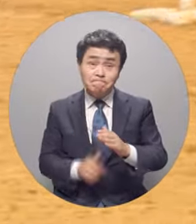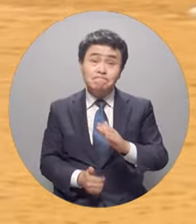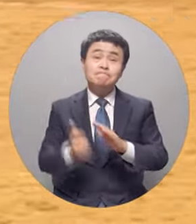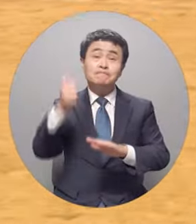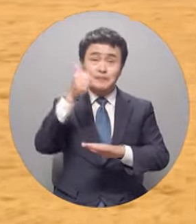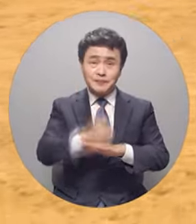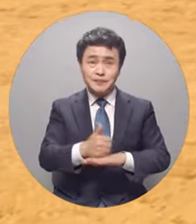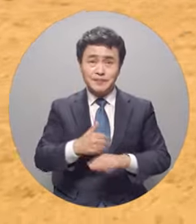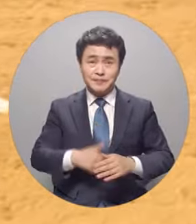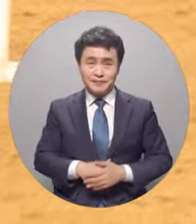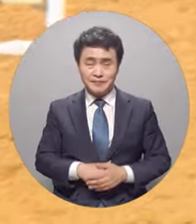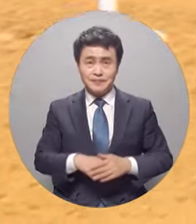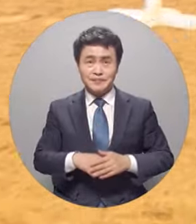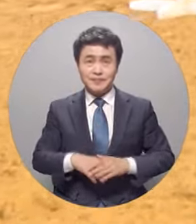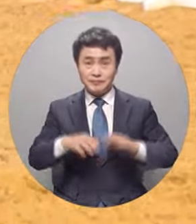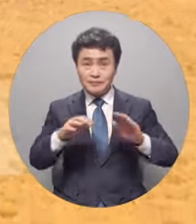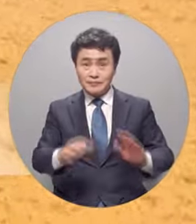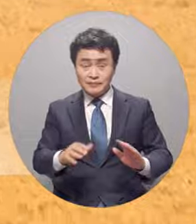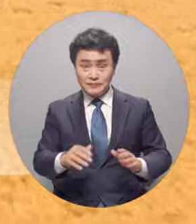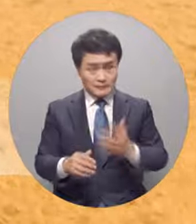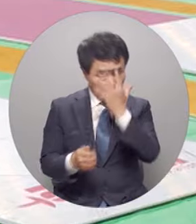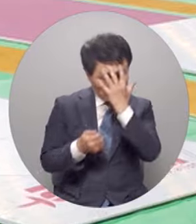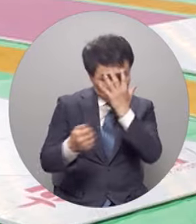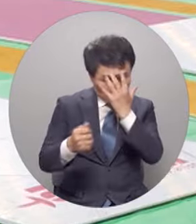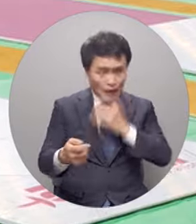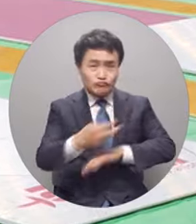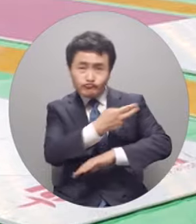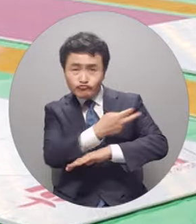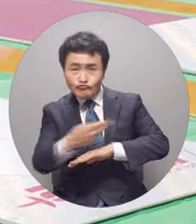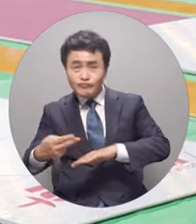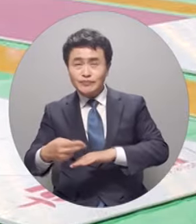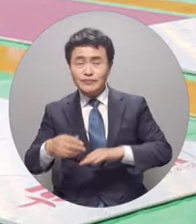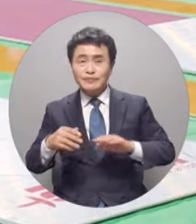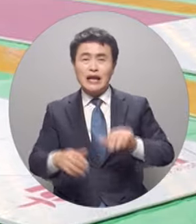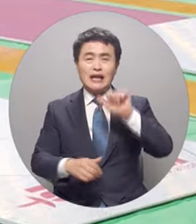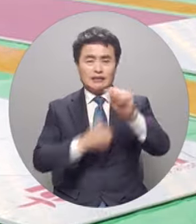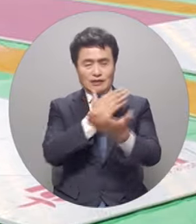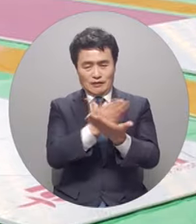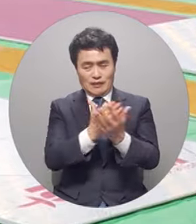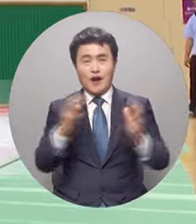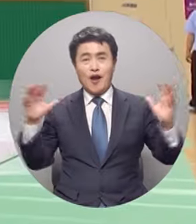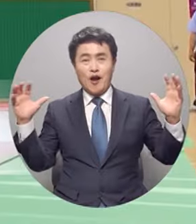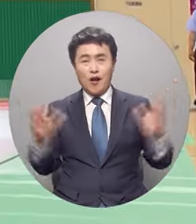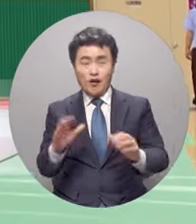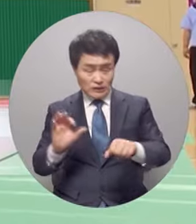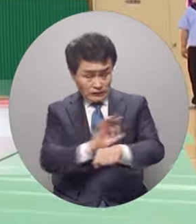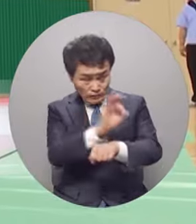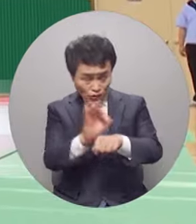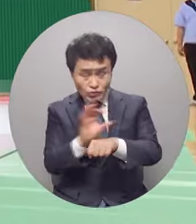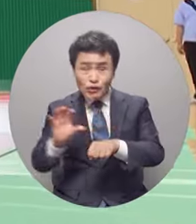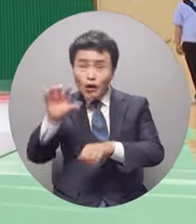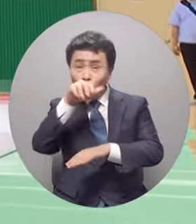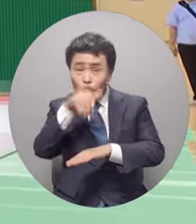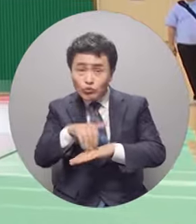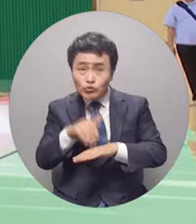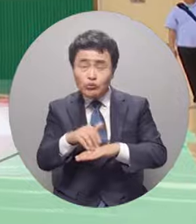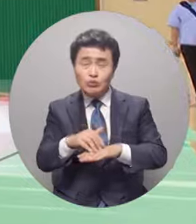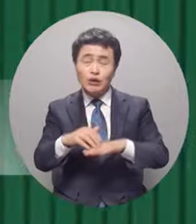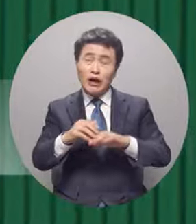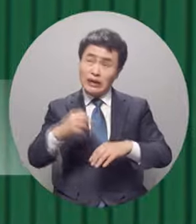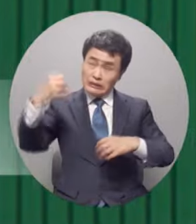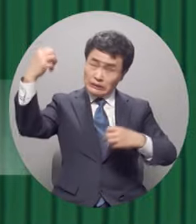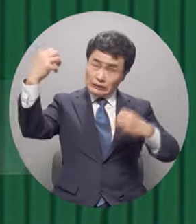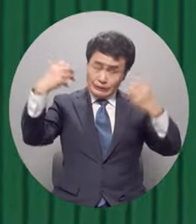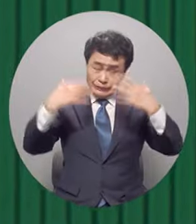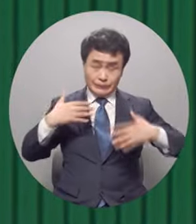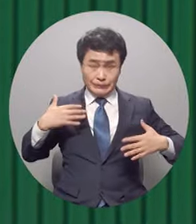성공합니다. 여기에 펜싱과 수영까지. 다섯 종목 합쳐 10시간 이상 훈련하고 샤워만 4번을